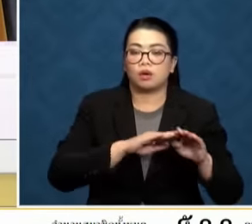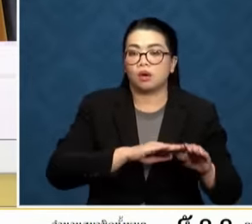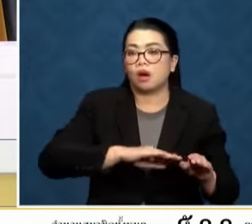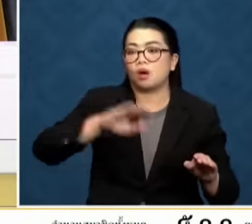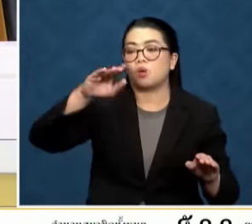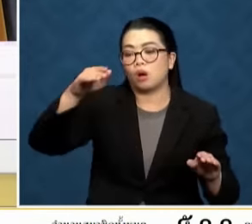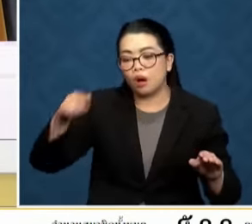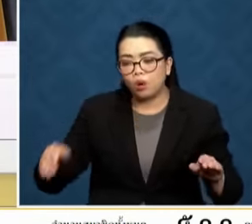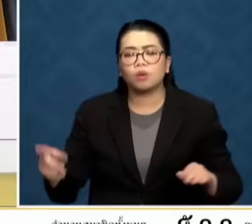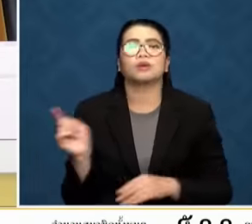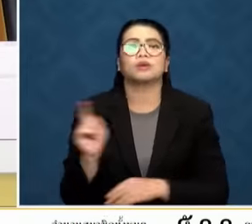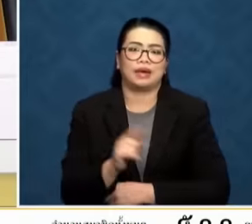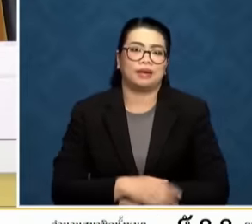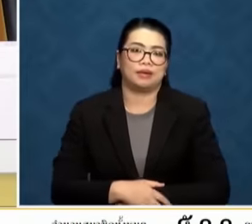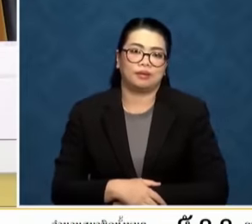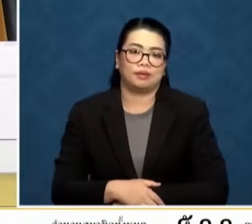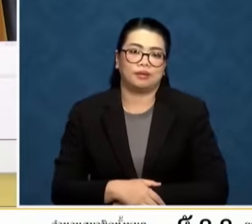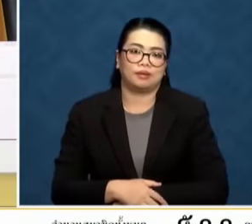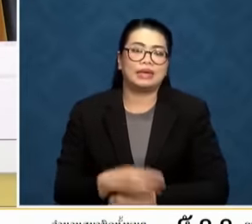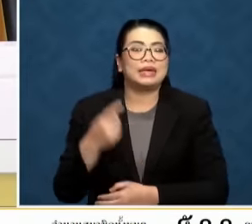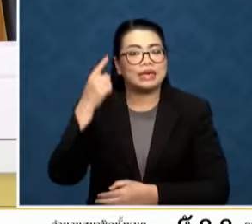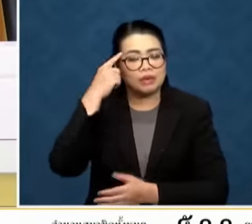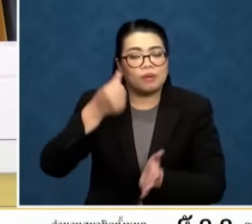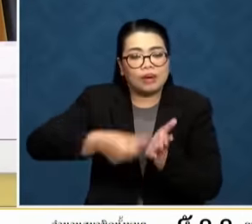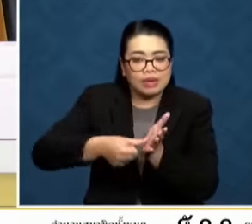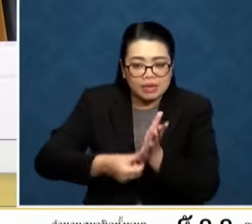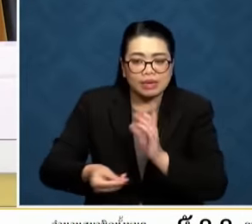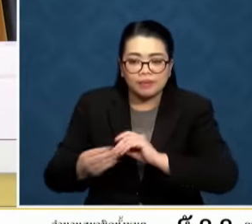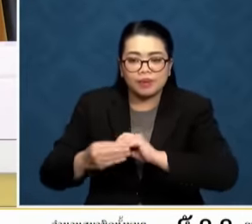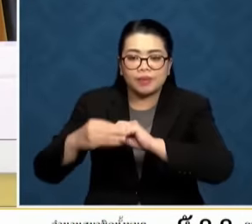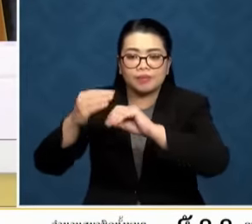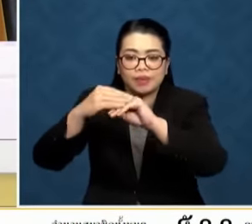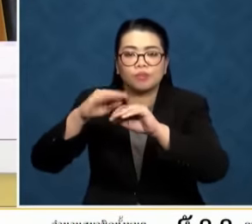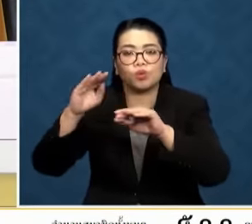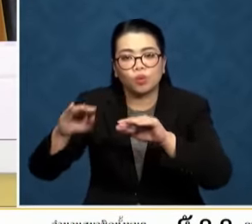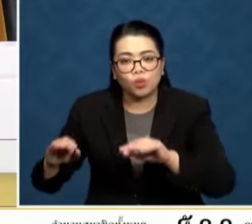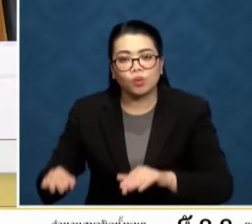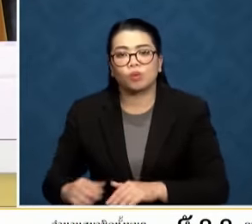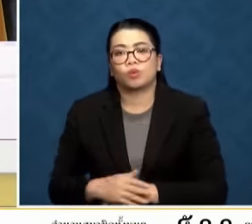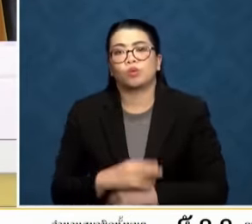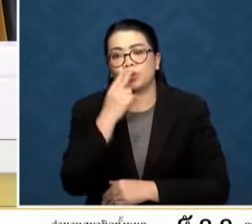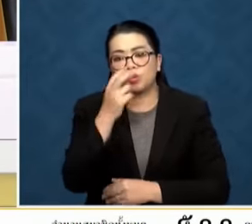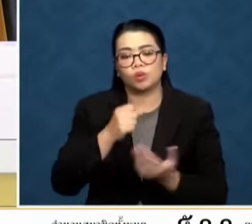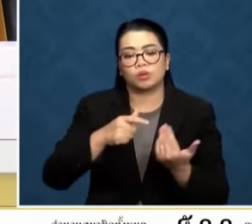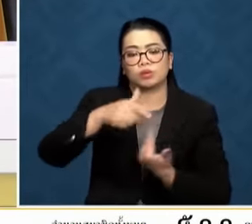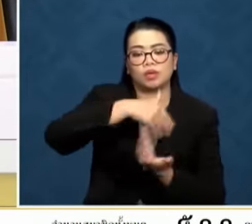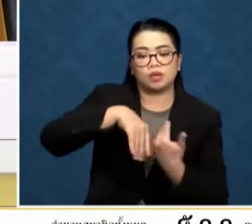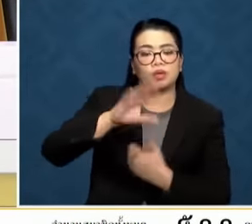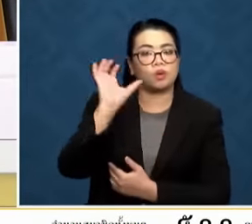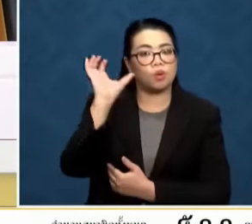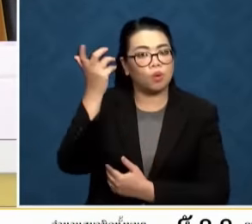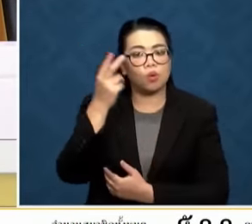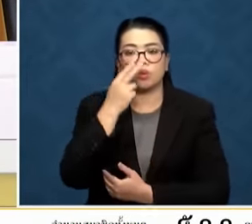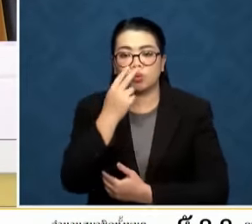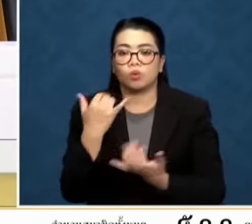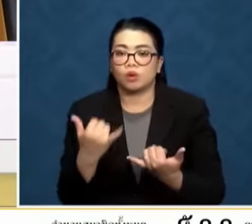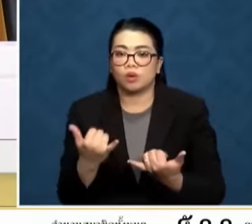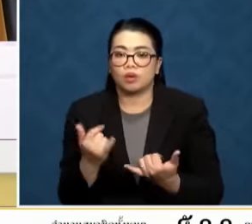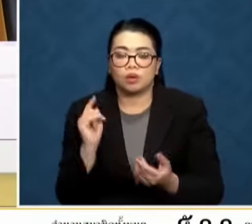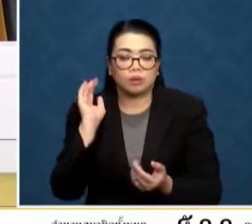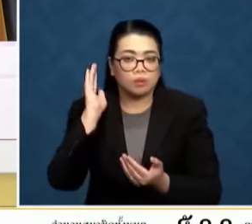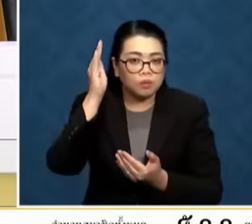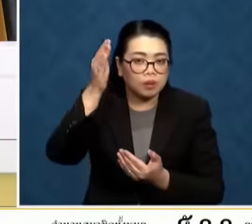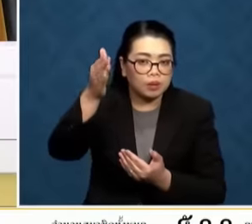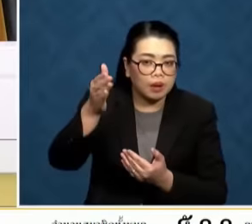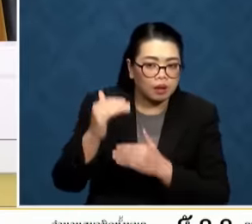ขาลงเพราะฉะนั้นการตั้งงบประมาณอะไรต่างๆต้องดูภาวะเศรษฐกิจโลกต้องดูภาวะของโลกว่ากำลังจะมุ่งหน้าไป